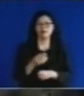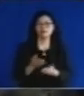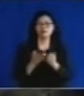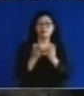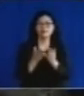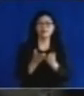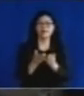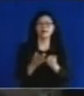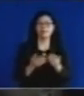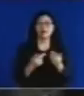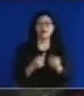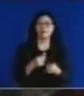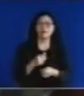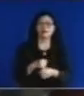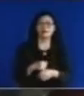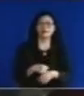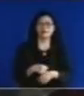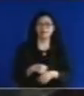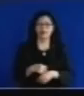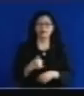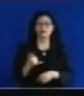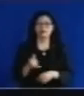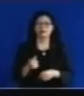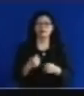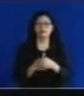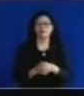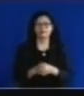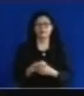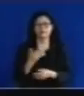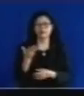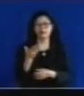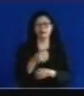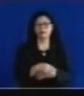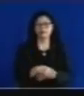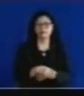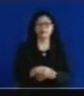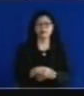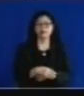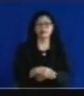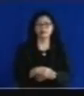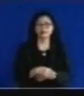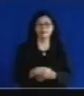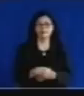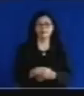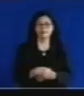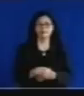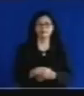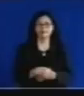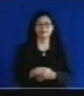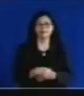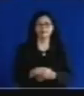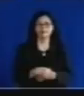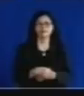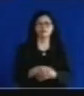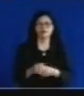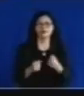pernyataan dari apa yang sudah disampaikan oleh pasangan calon nomor urut 1. Silahkan menempatkan diri, Ibu. Sudah